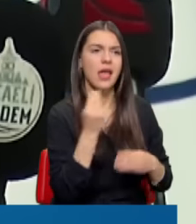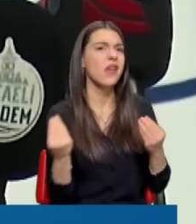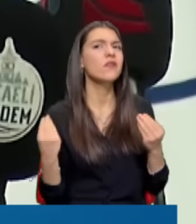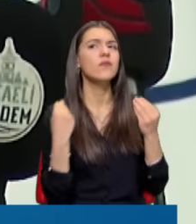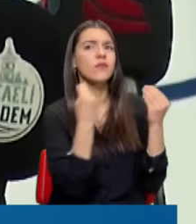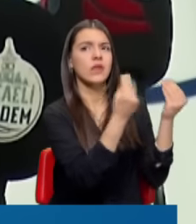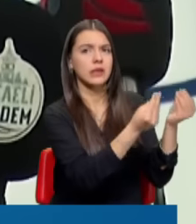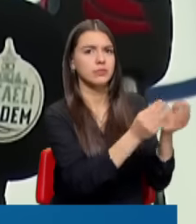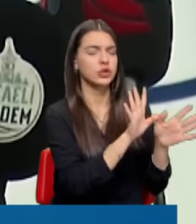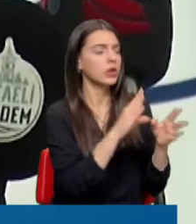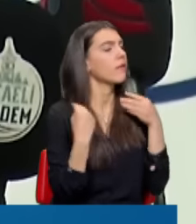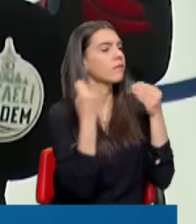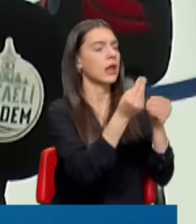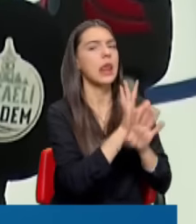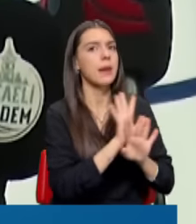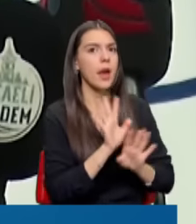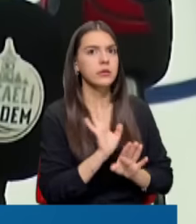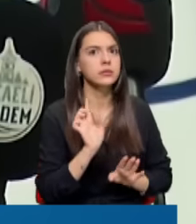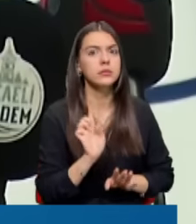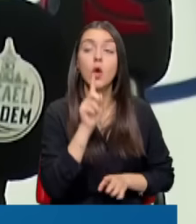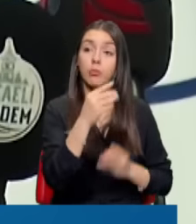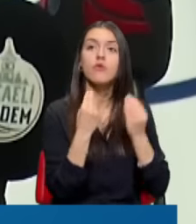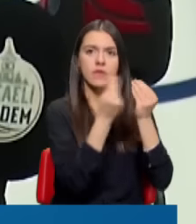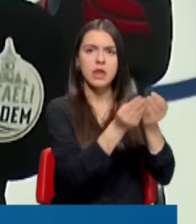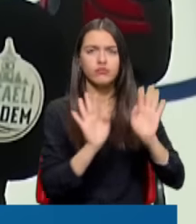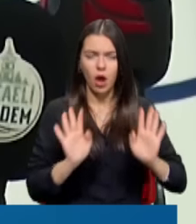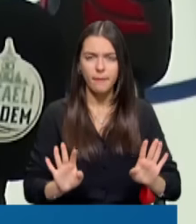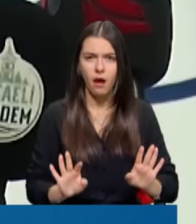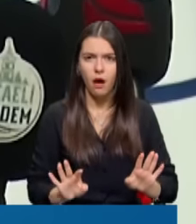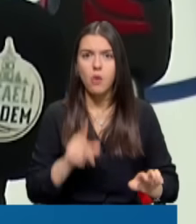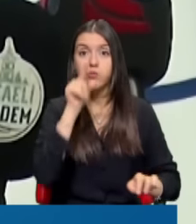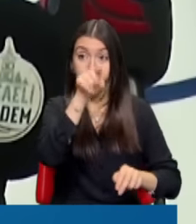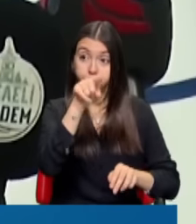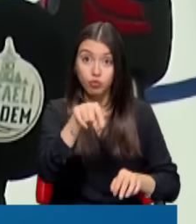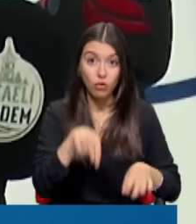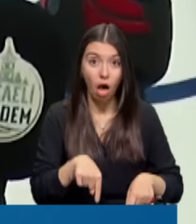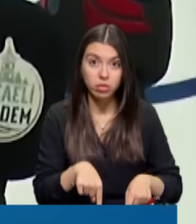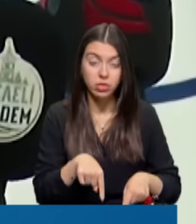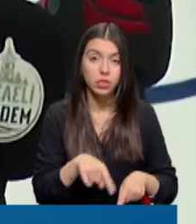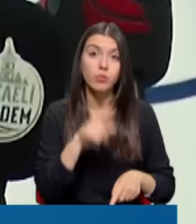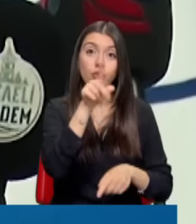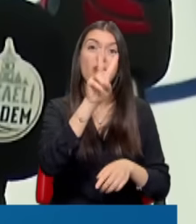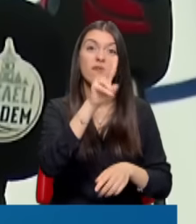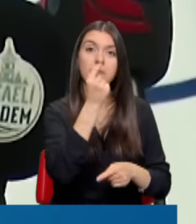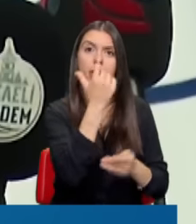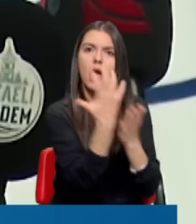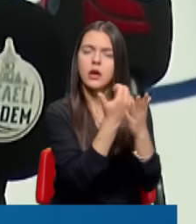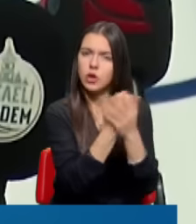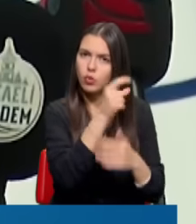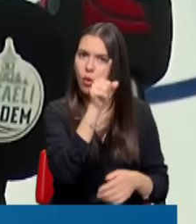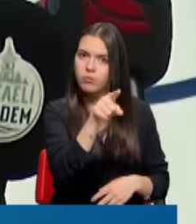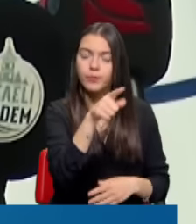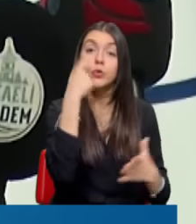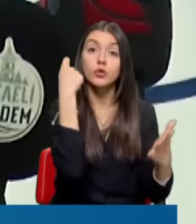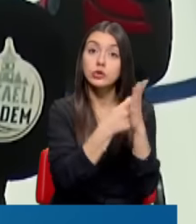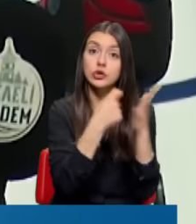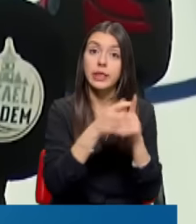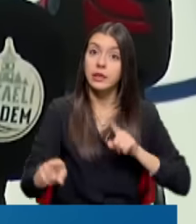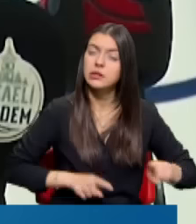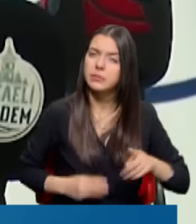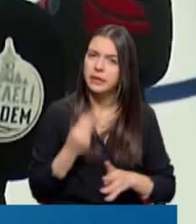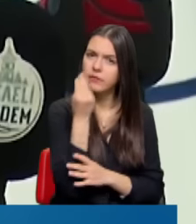ki tahsis asla yapılamaz ama ona rağmen tahsis yapılmıştır. Ve buradan bu vakıf para kazanmaktadır. Ücretli şekilde